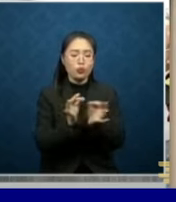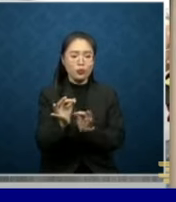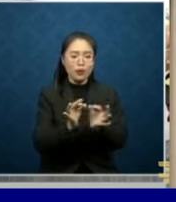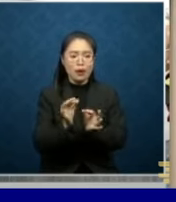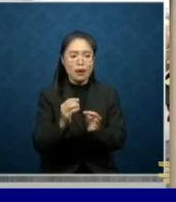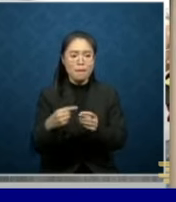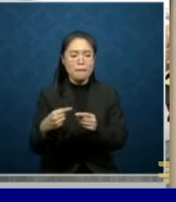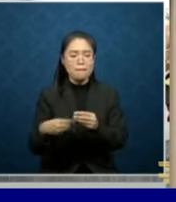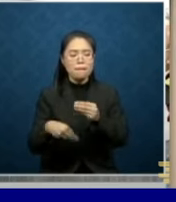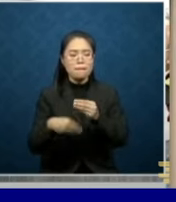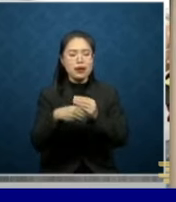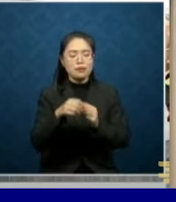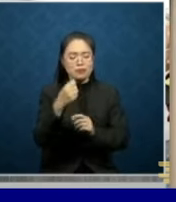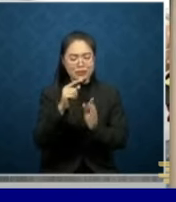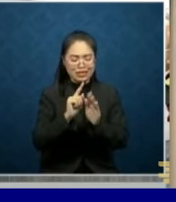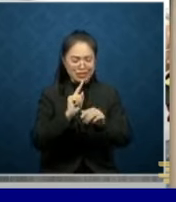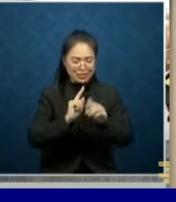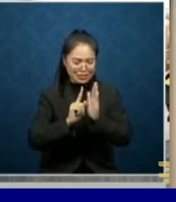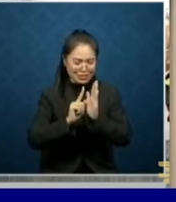อนุมัตินะครับ